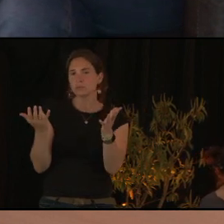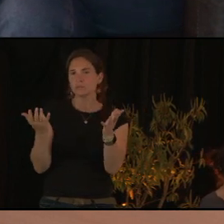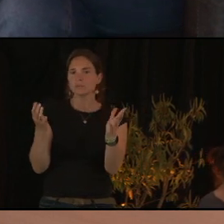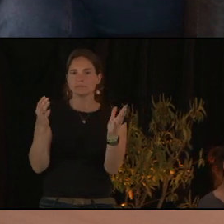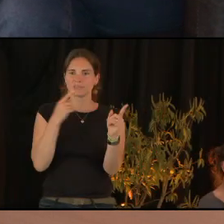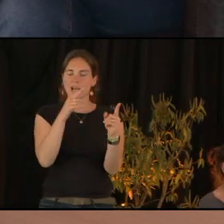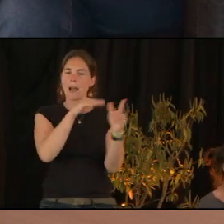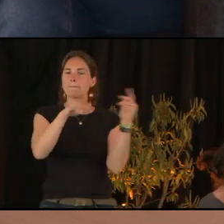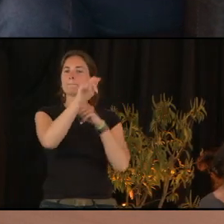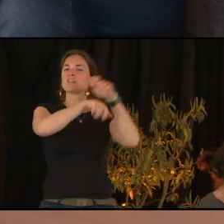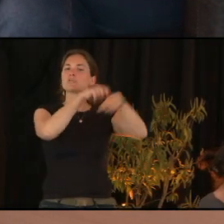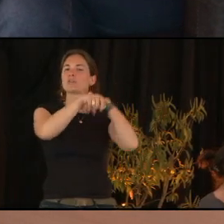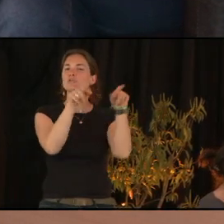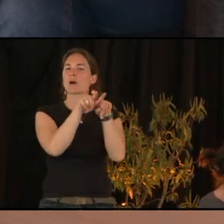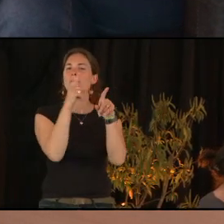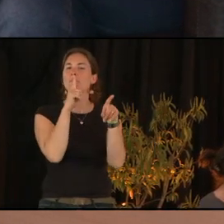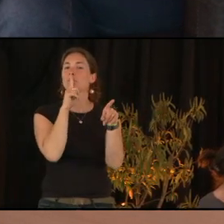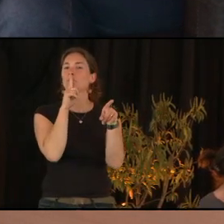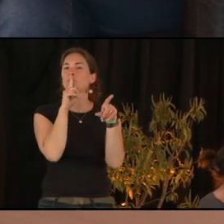taiseux, c'est-à-dire que c'est des gens